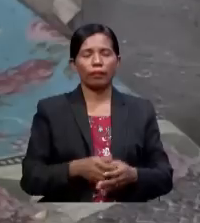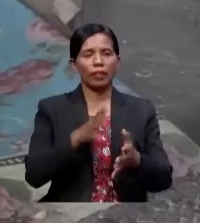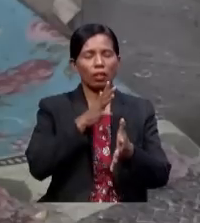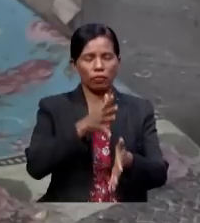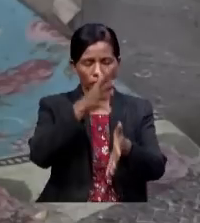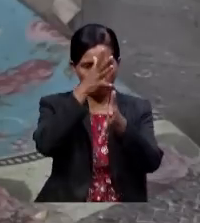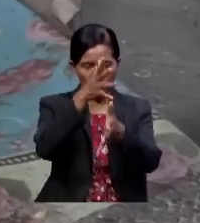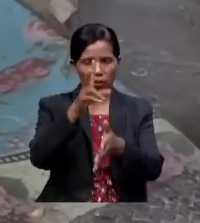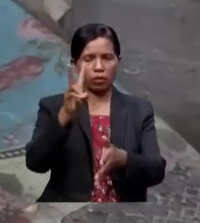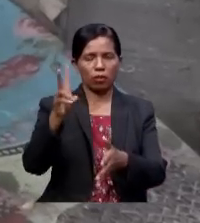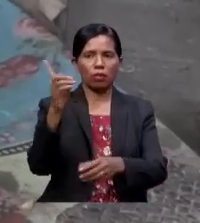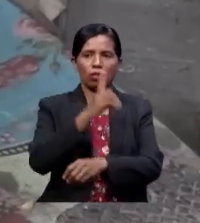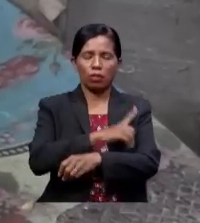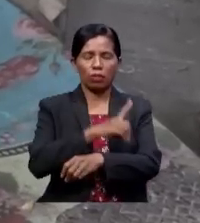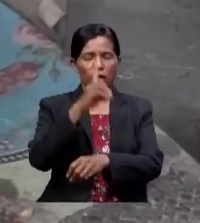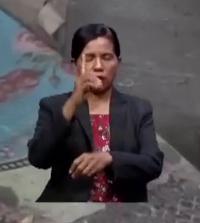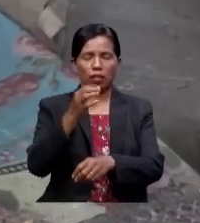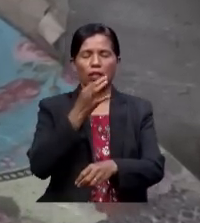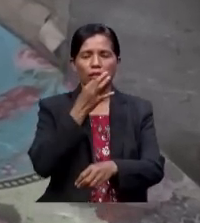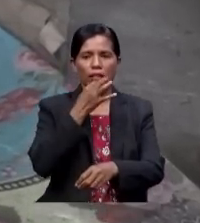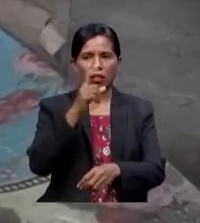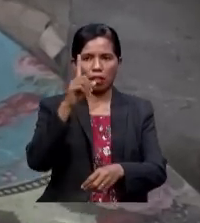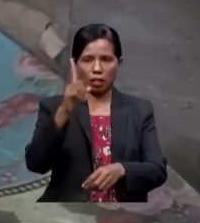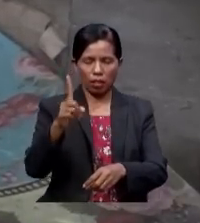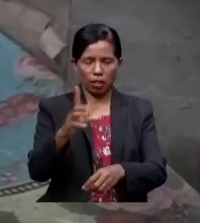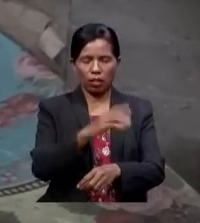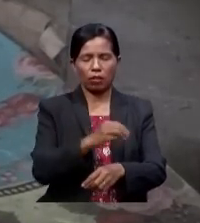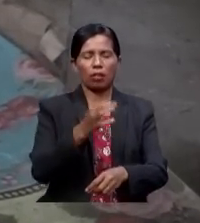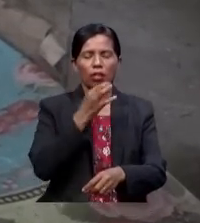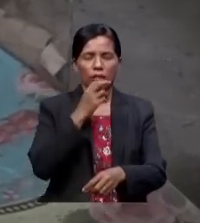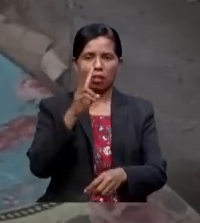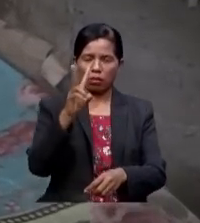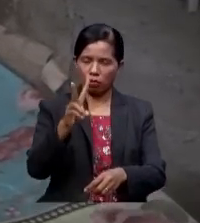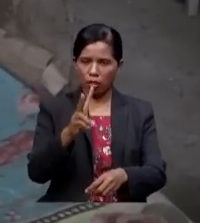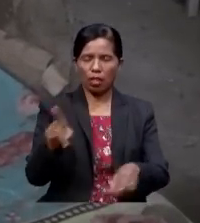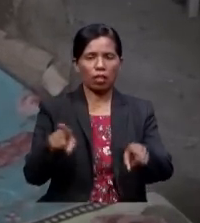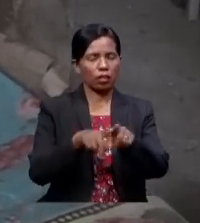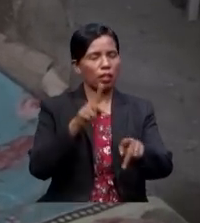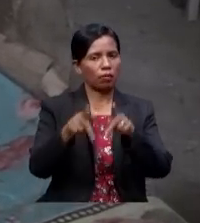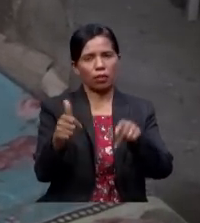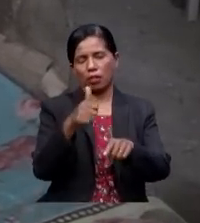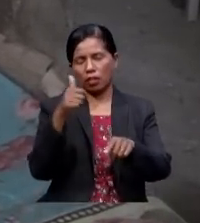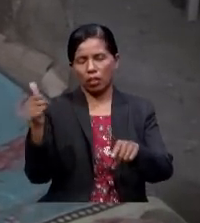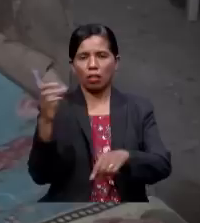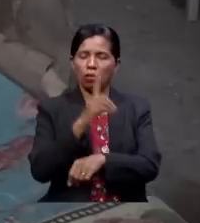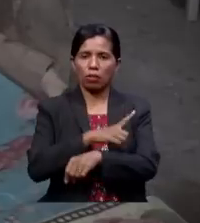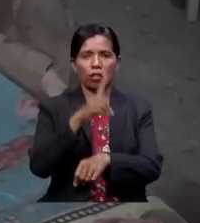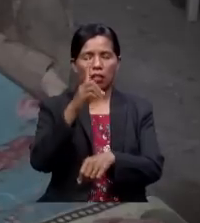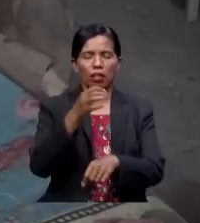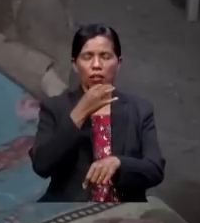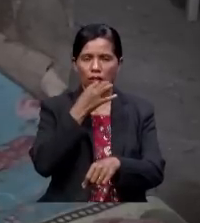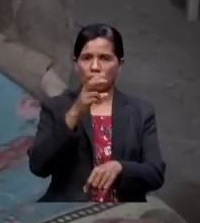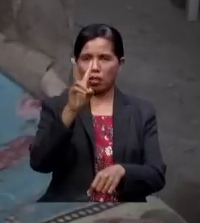ne loro ida handala ida ou dala rua kompara hoi maseluk ne be loro ida handala tolu no